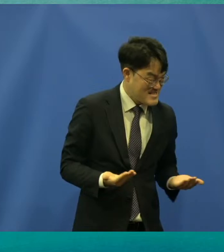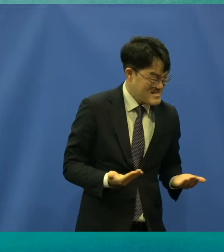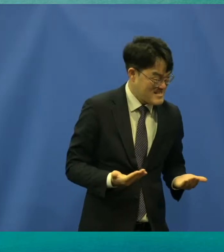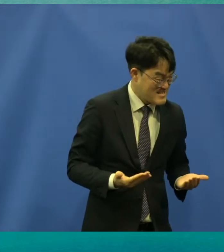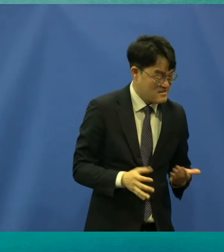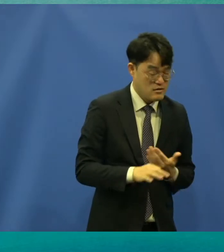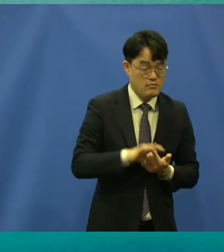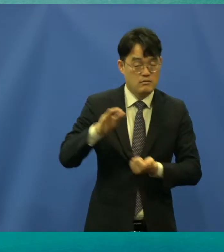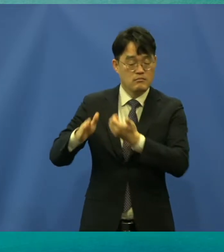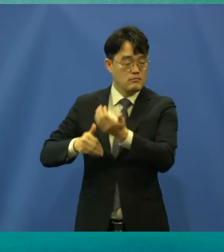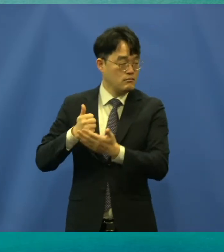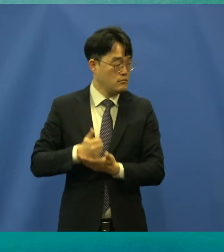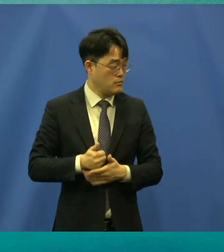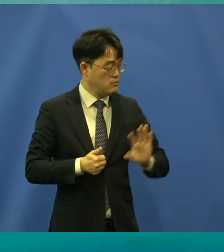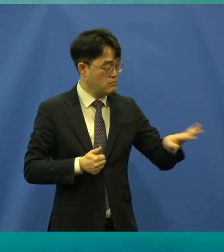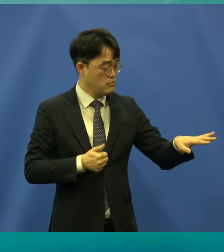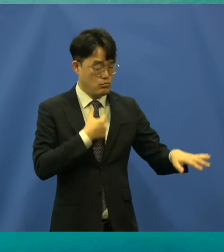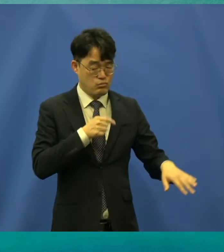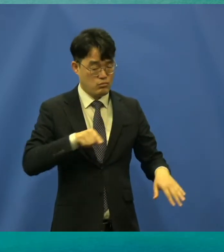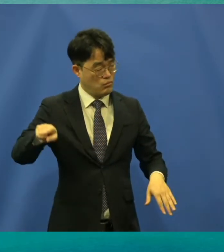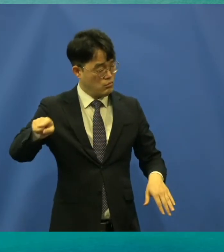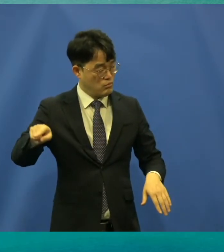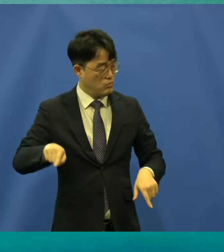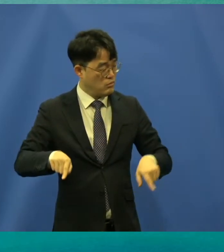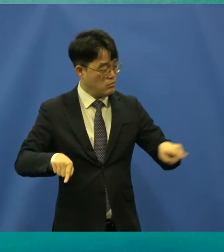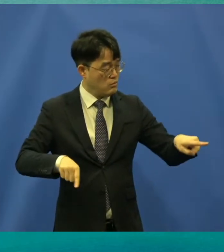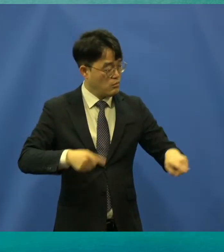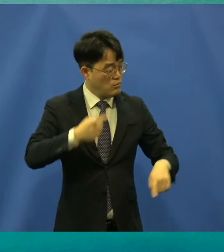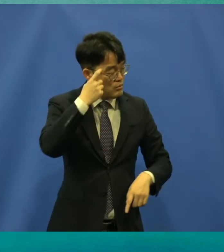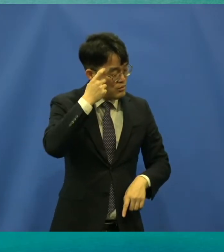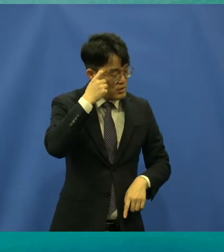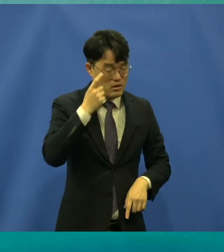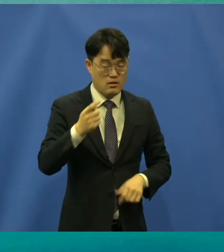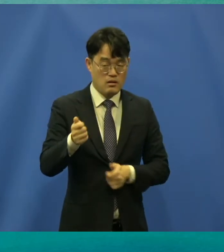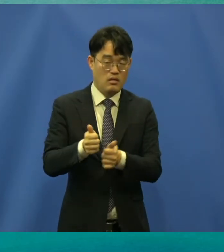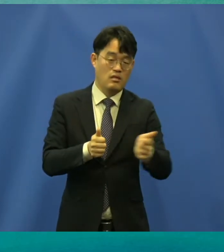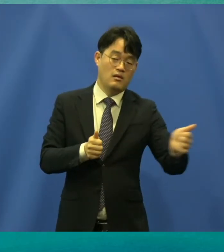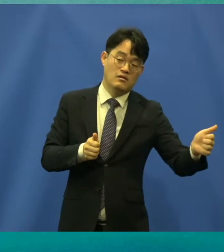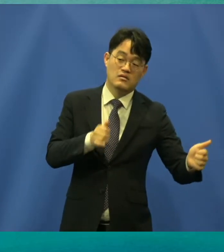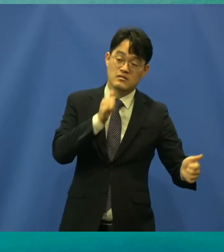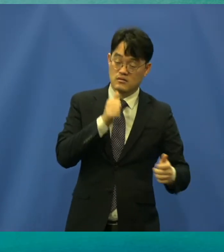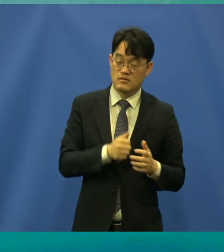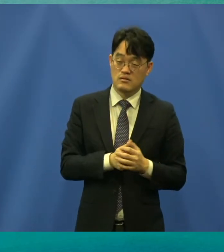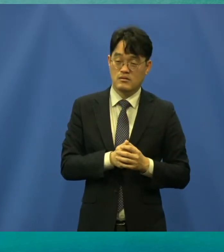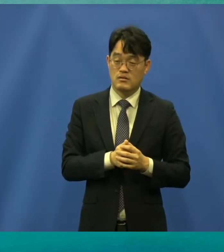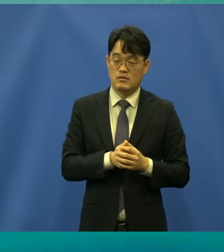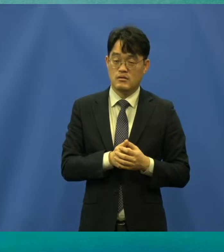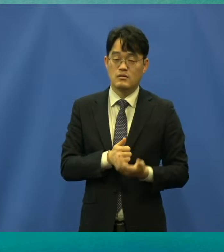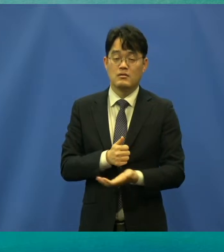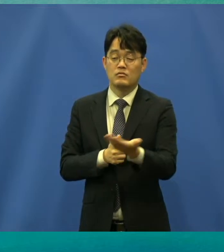수 있습니다. 그러므로 우리의 열심보다 하나님의 진심이 중요합니다. 하나님의